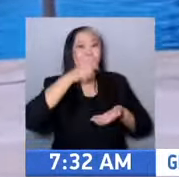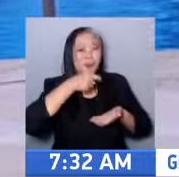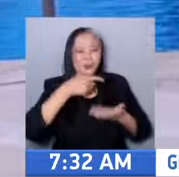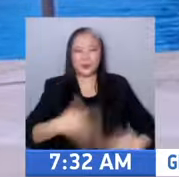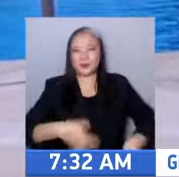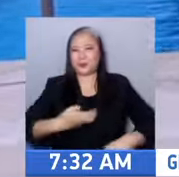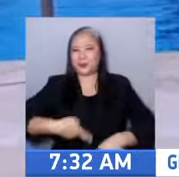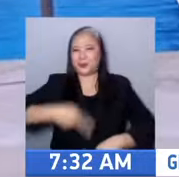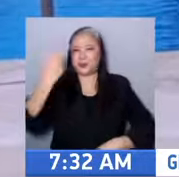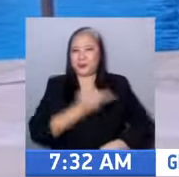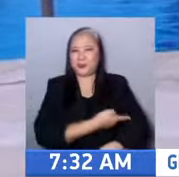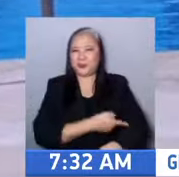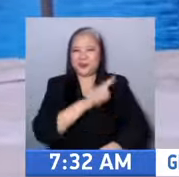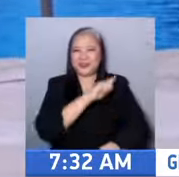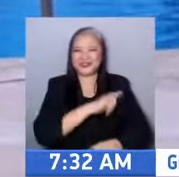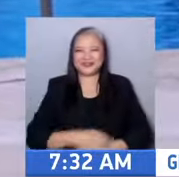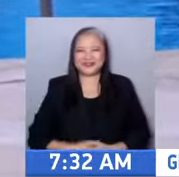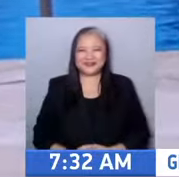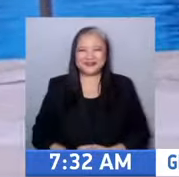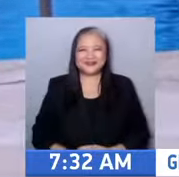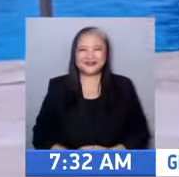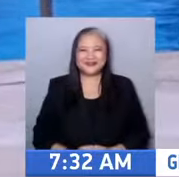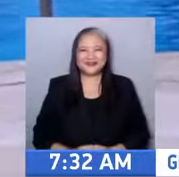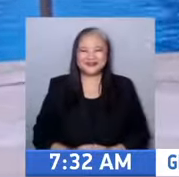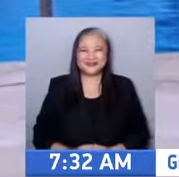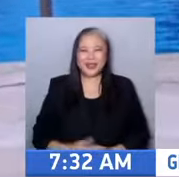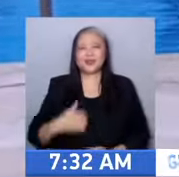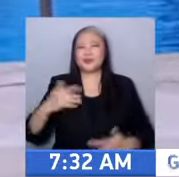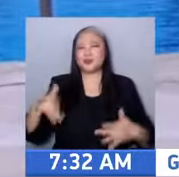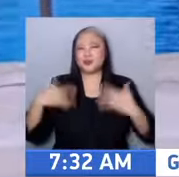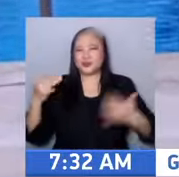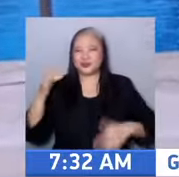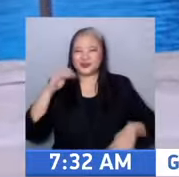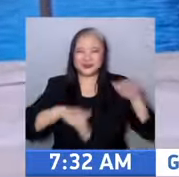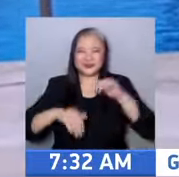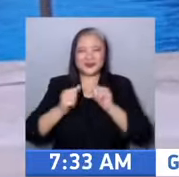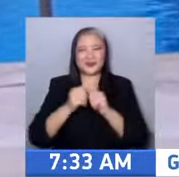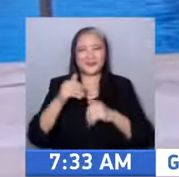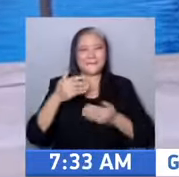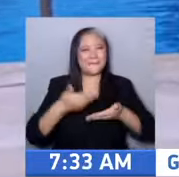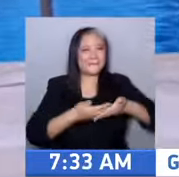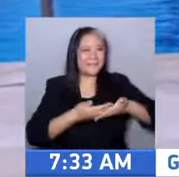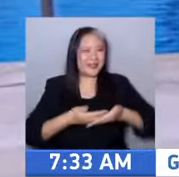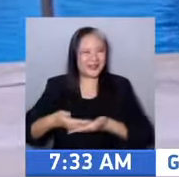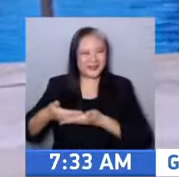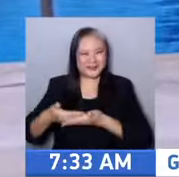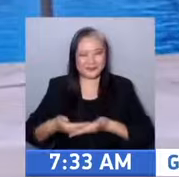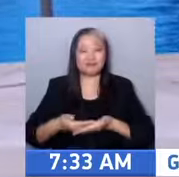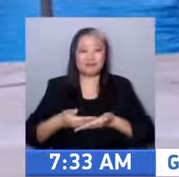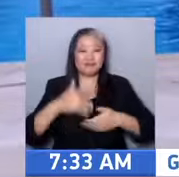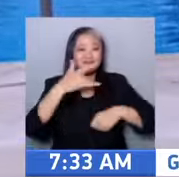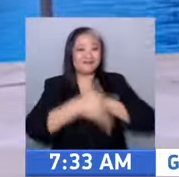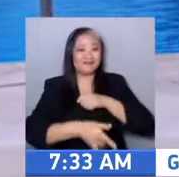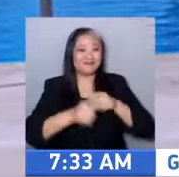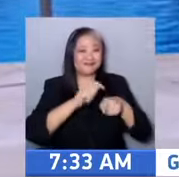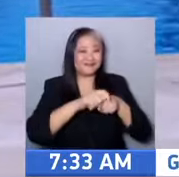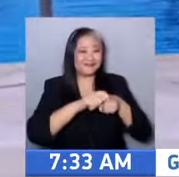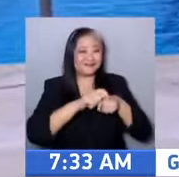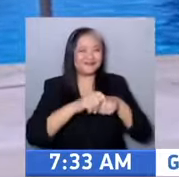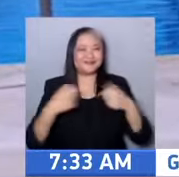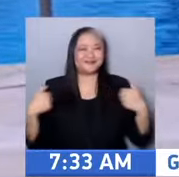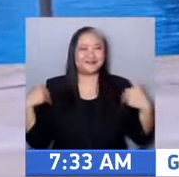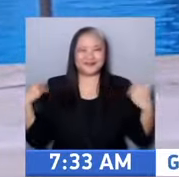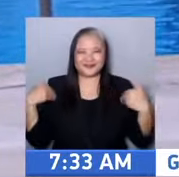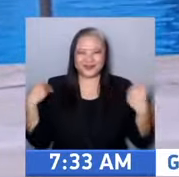ang subject natin, kasi ito excited ako, swimming with babies. We start them young, ika nga, diba? Ready na to take the class si